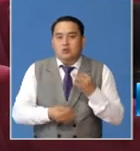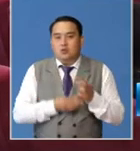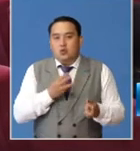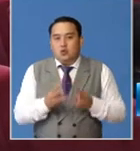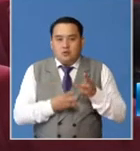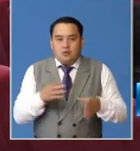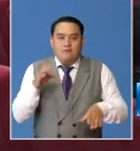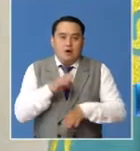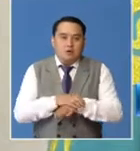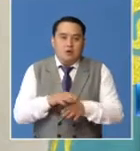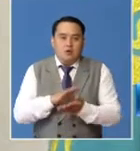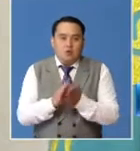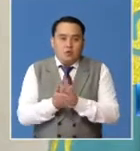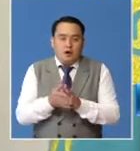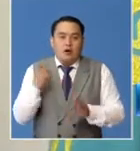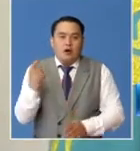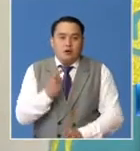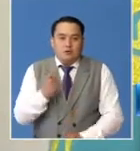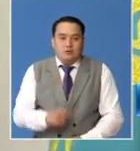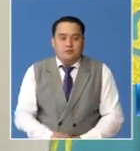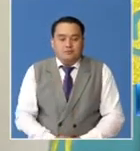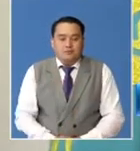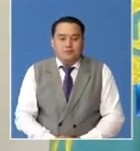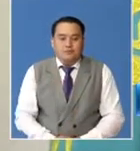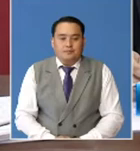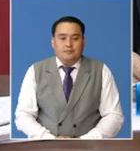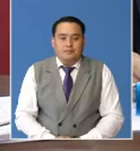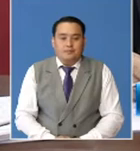создаются стимулирующие факторы и условия для хозяйств.